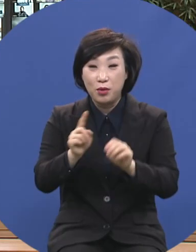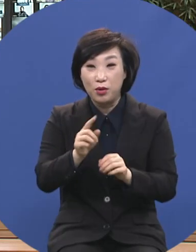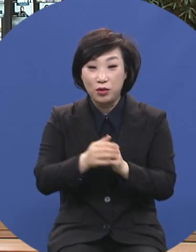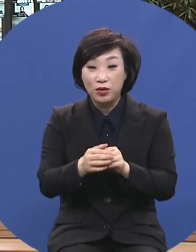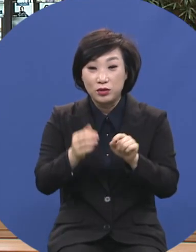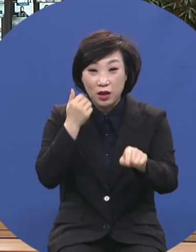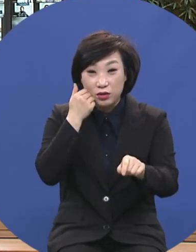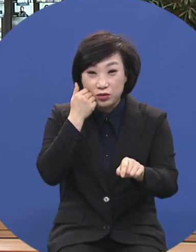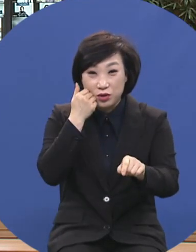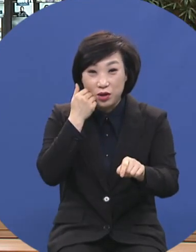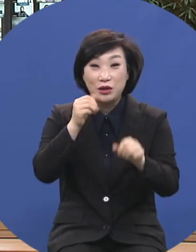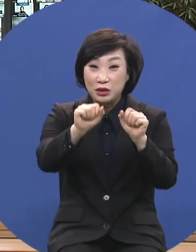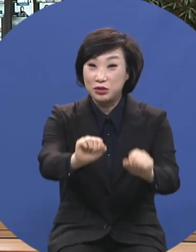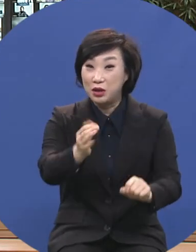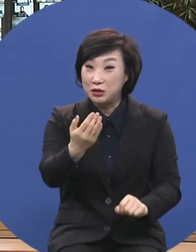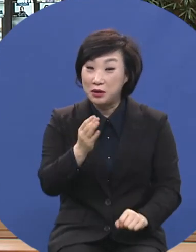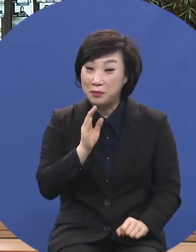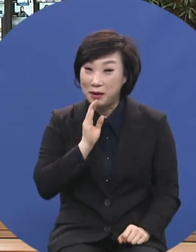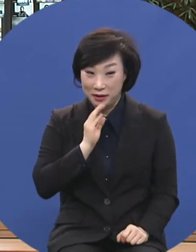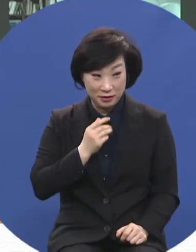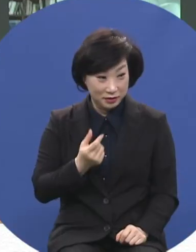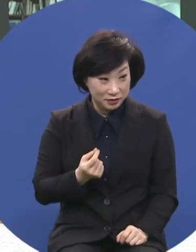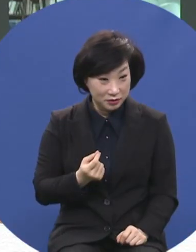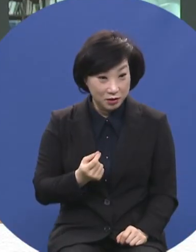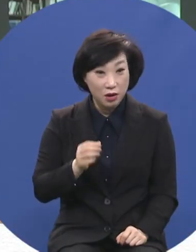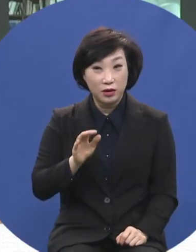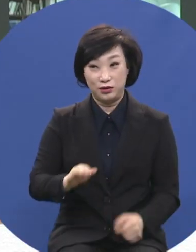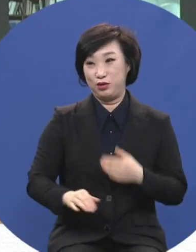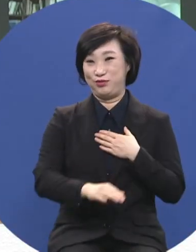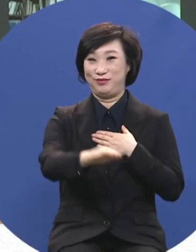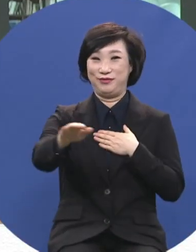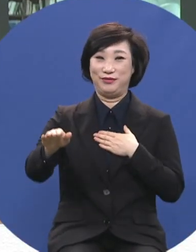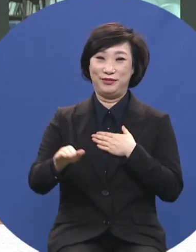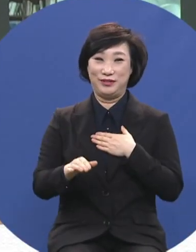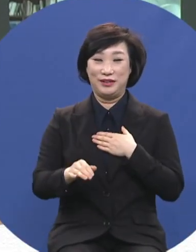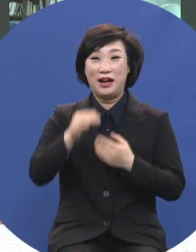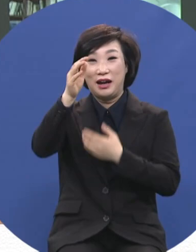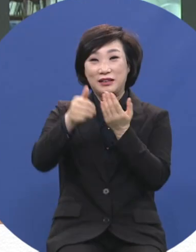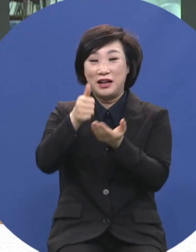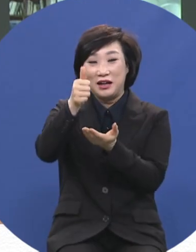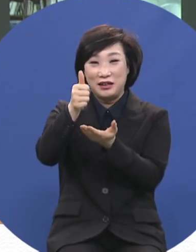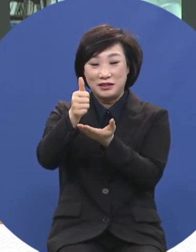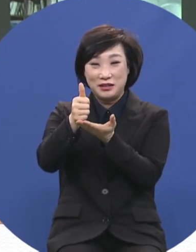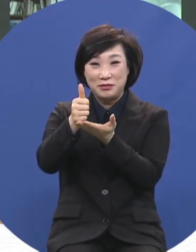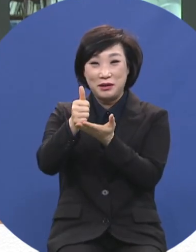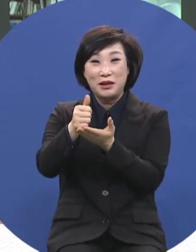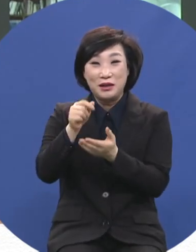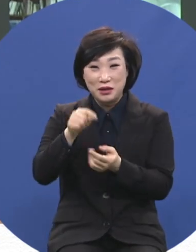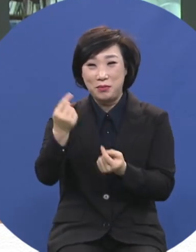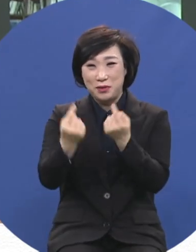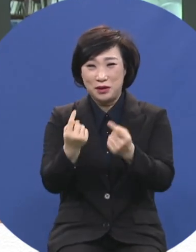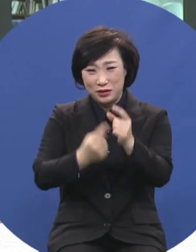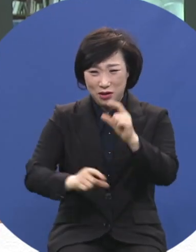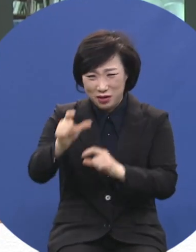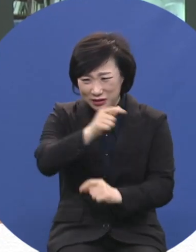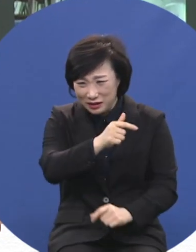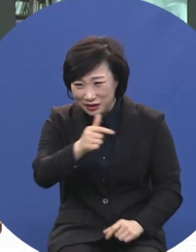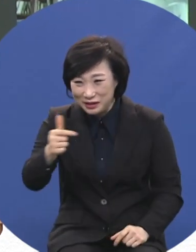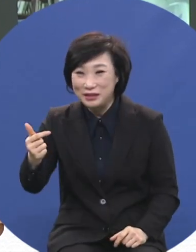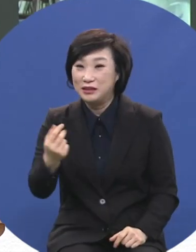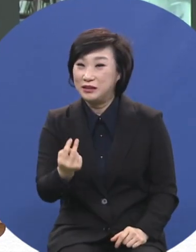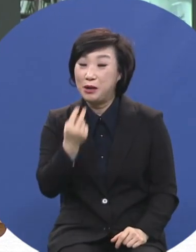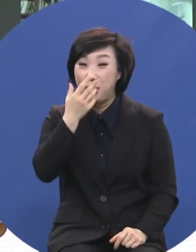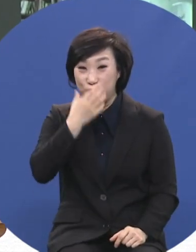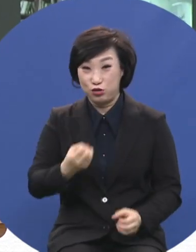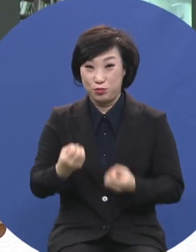나타낼 대상자가 있어야 될 게 아니오. 그렇잖아요. 그런데 우리는 하나님이 이보다도 어마어마한 생명의